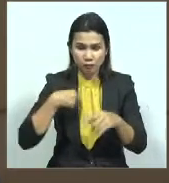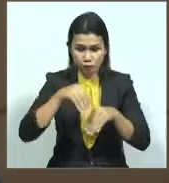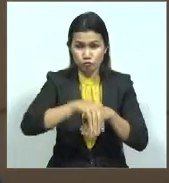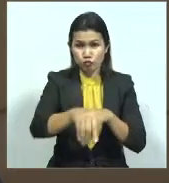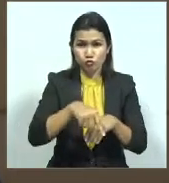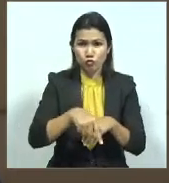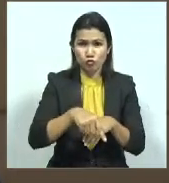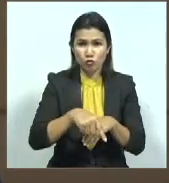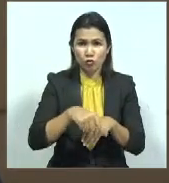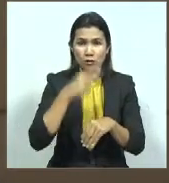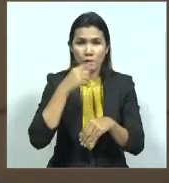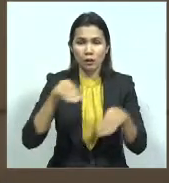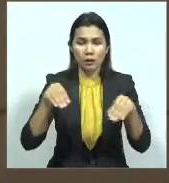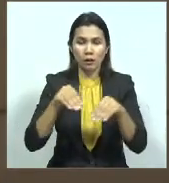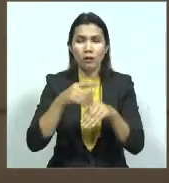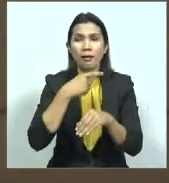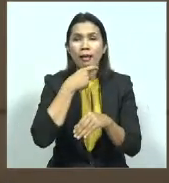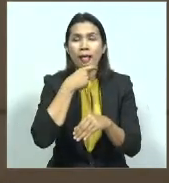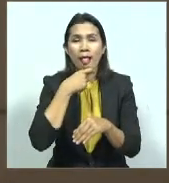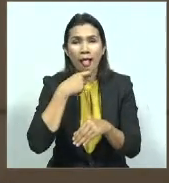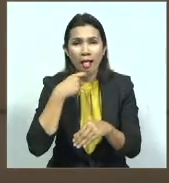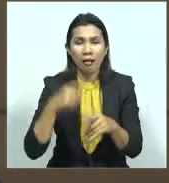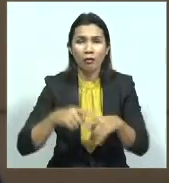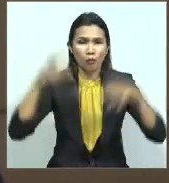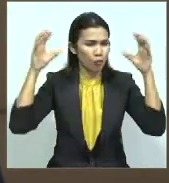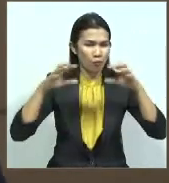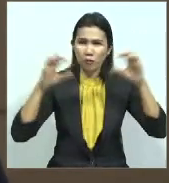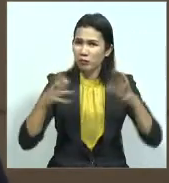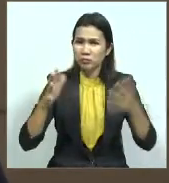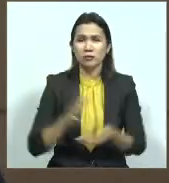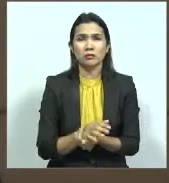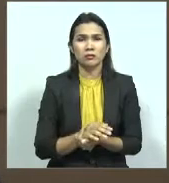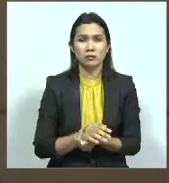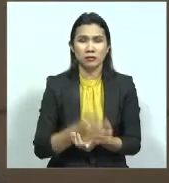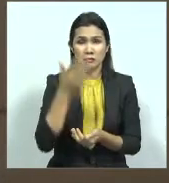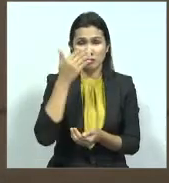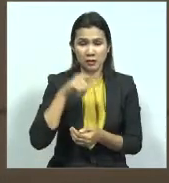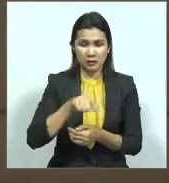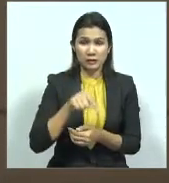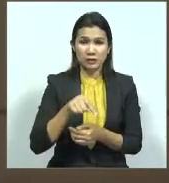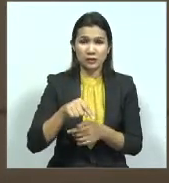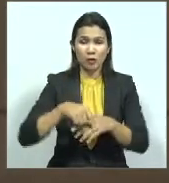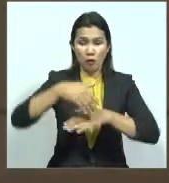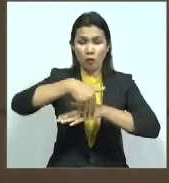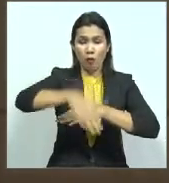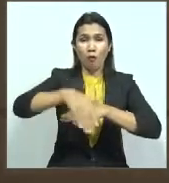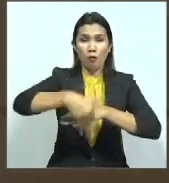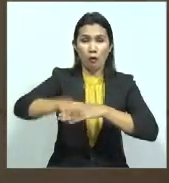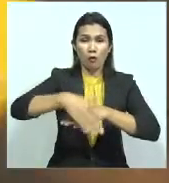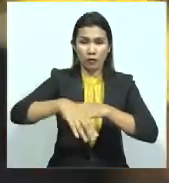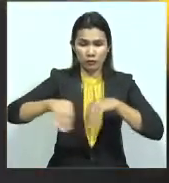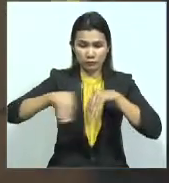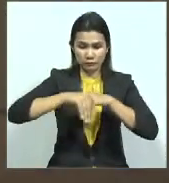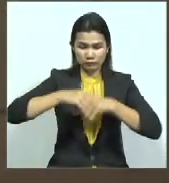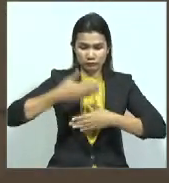ว้ก็มันก็จะแห้งตายเพราะว่าฝนไม่มีลงนะฝนไม่มีเพราะพื้นที่นี้มันก็อยู่นอกเขตชล